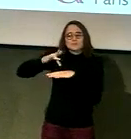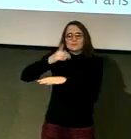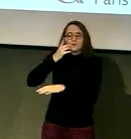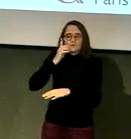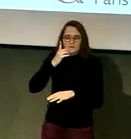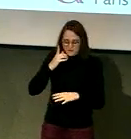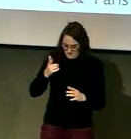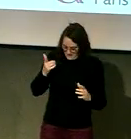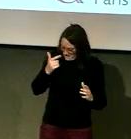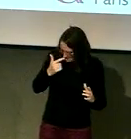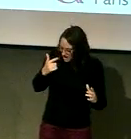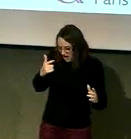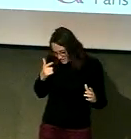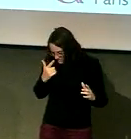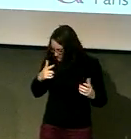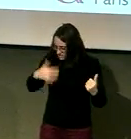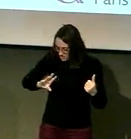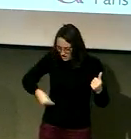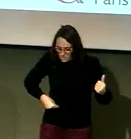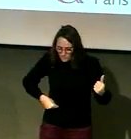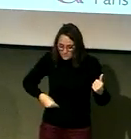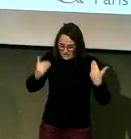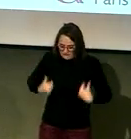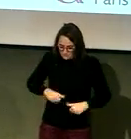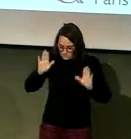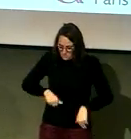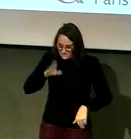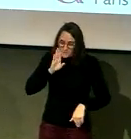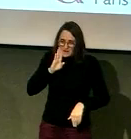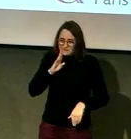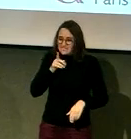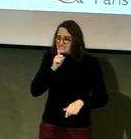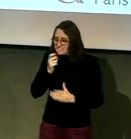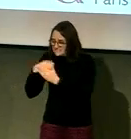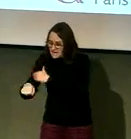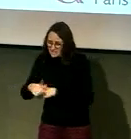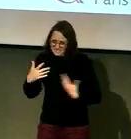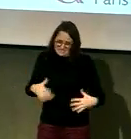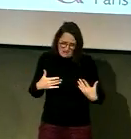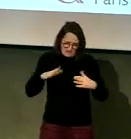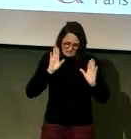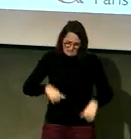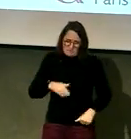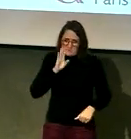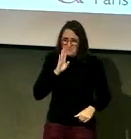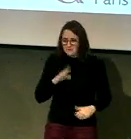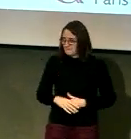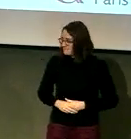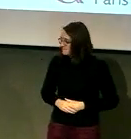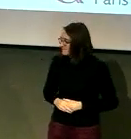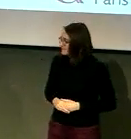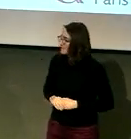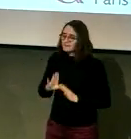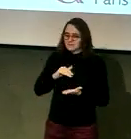double peine, il y a déjà la culpabilité d'être une mauvaise mère, même avant d'avoir accouché. Donc,